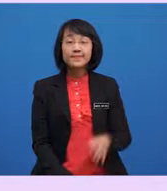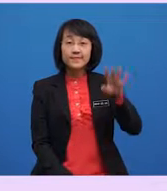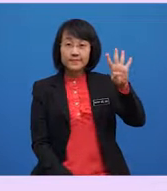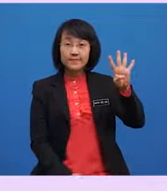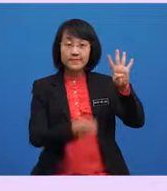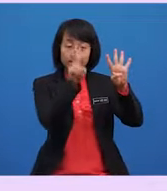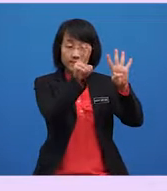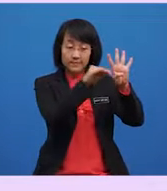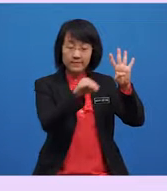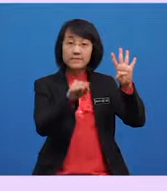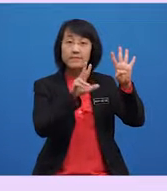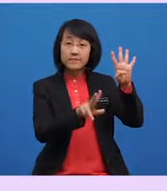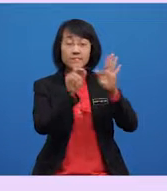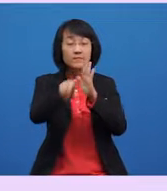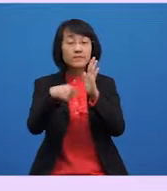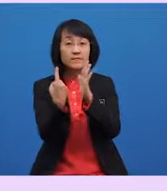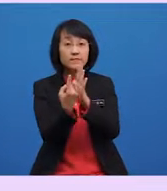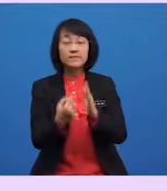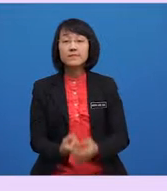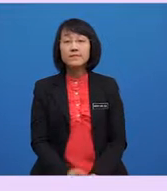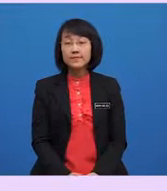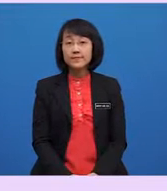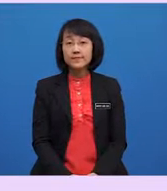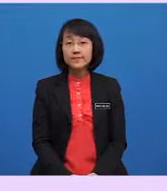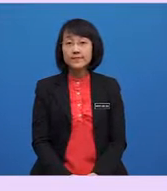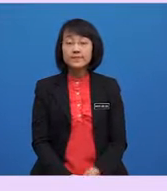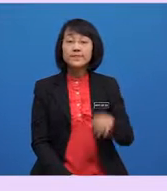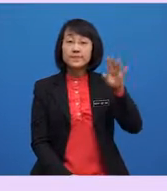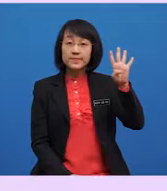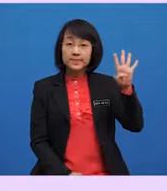4/3 jam. 4 jam sama dengan